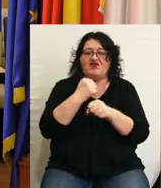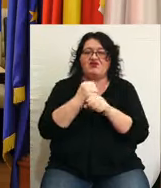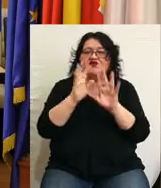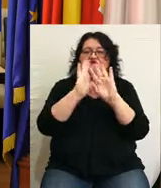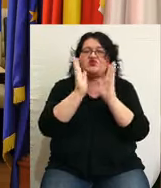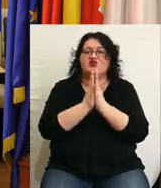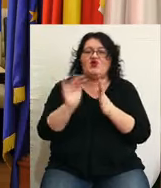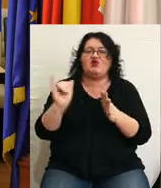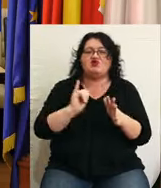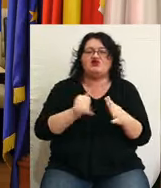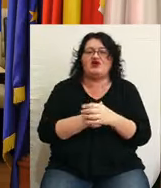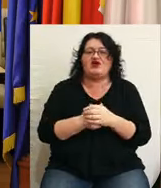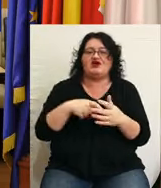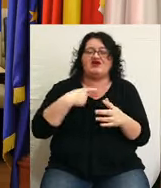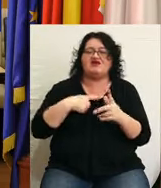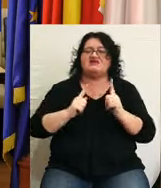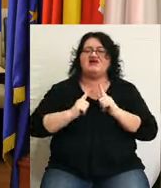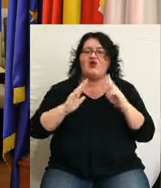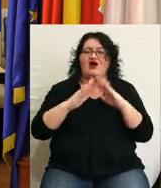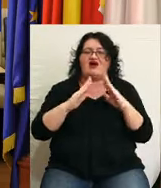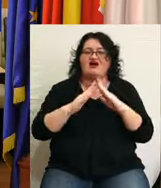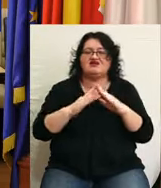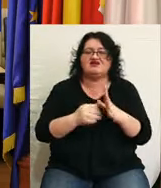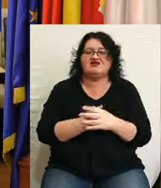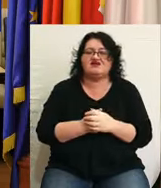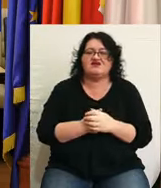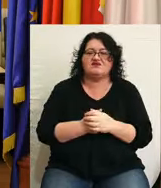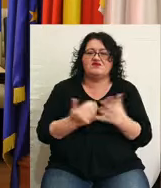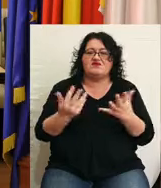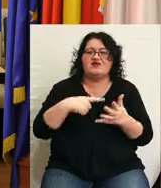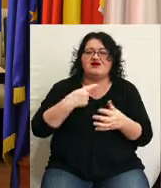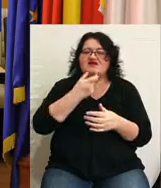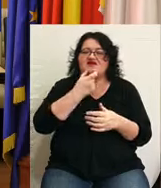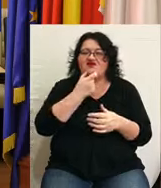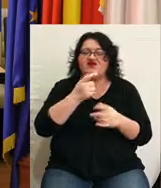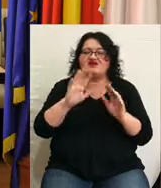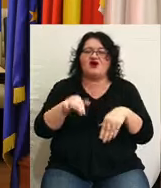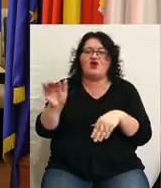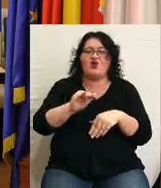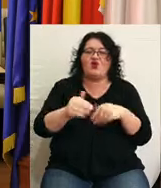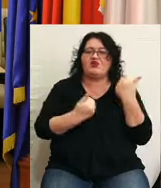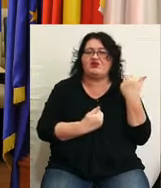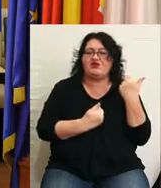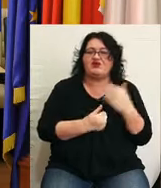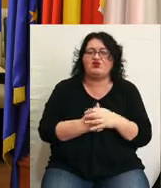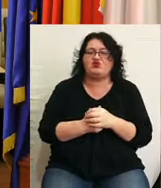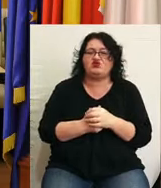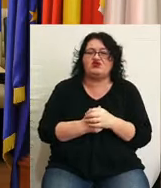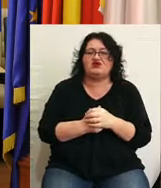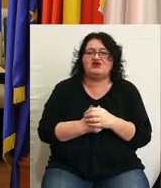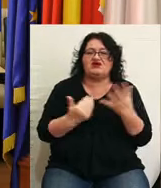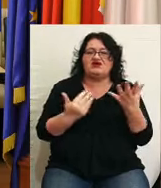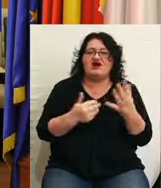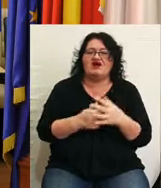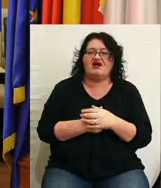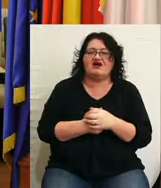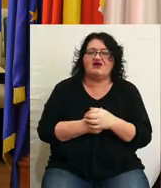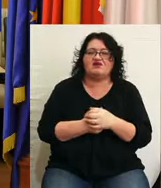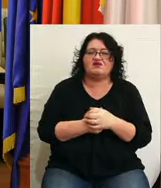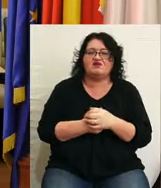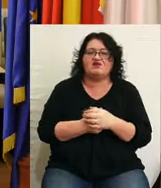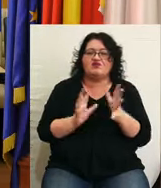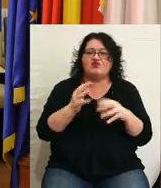cei care stau acasă, care sunt în vârstă, care au copii mici, care